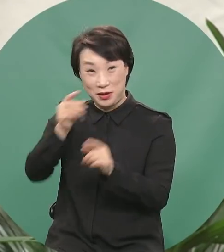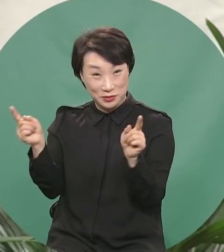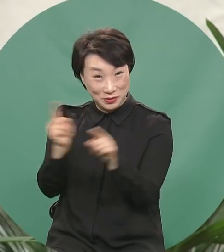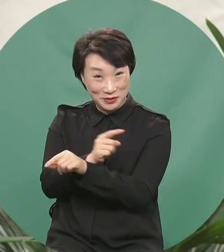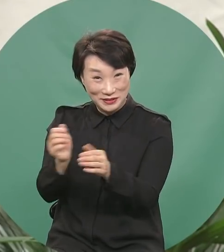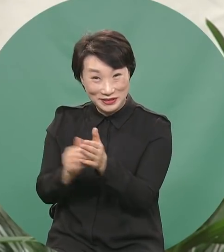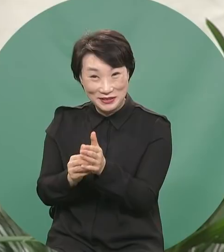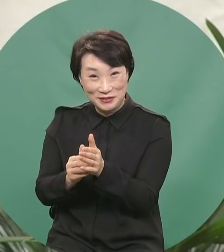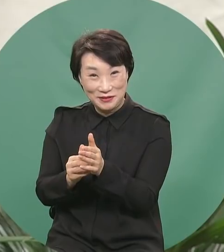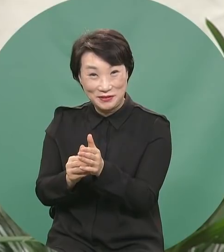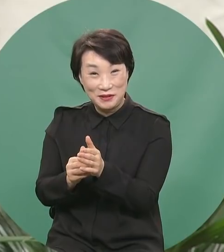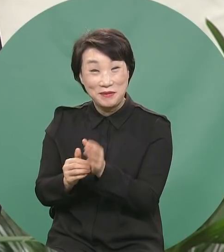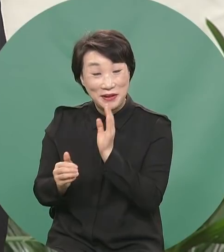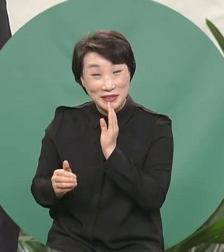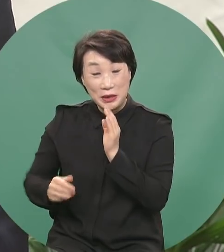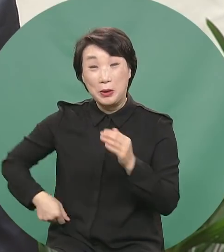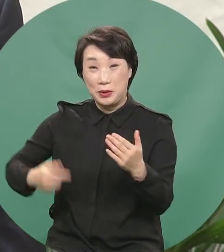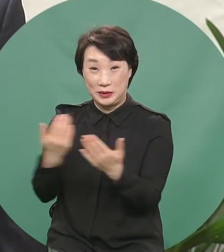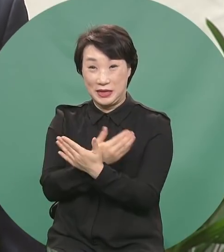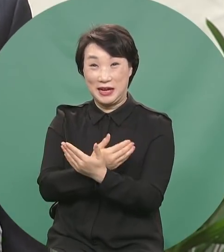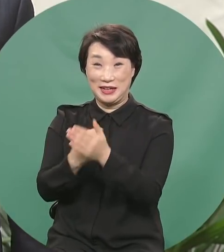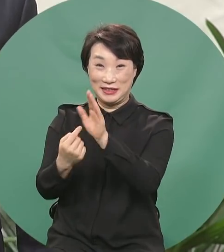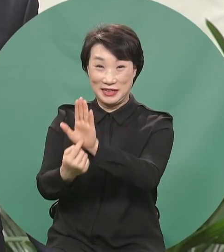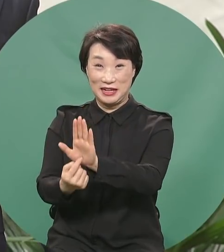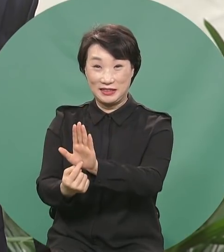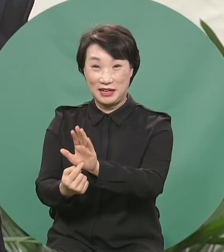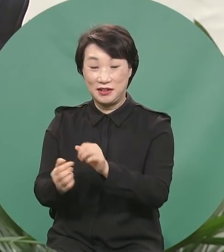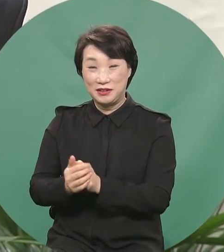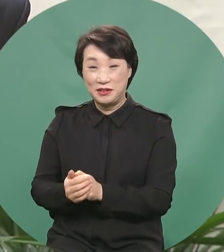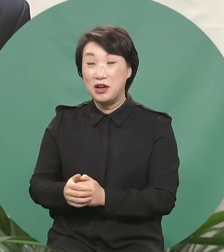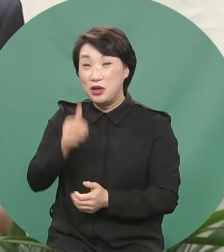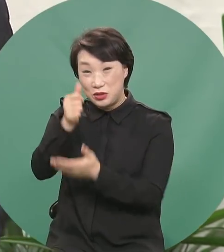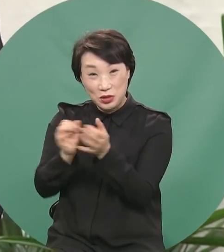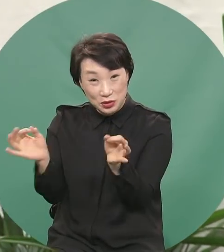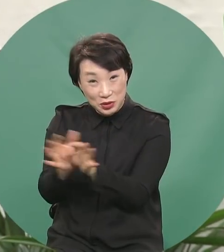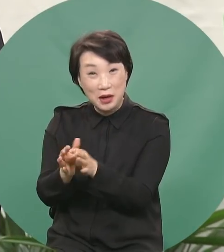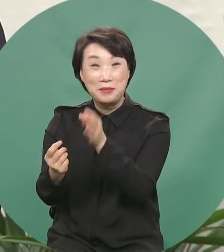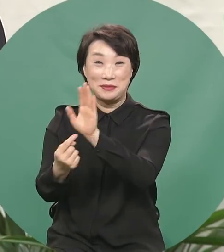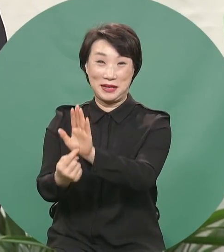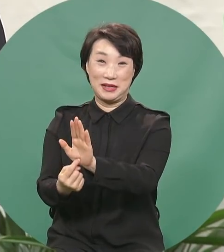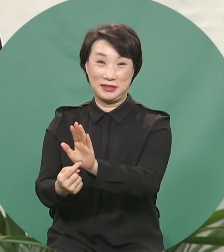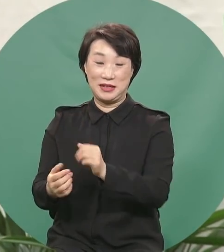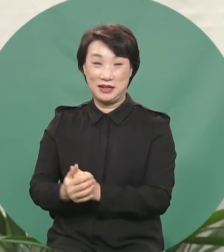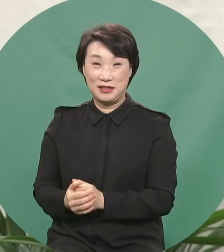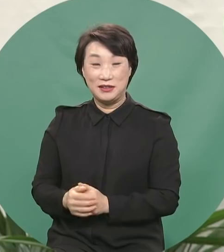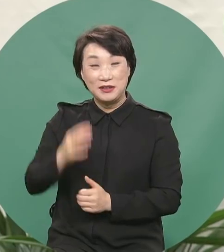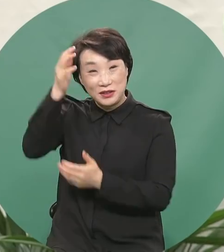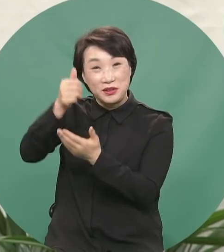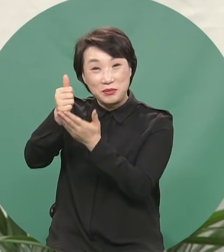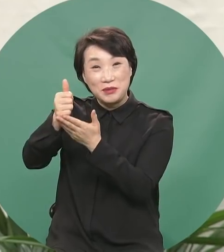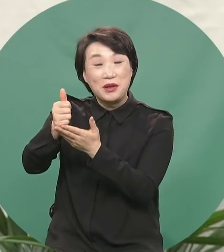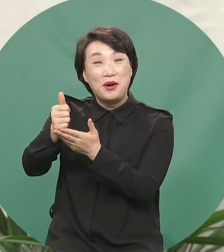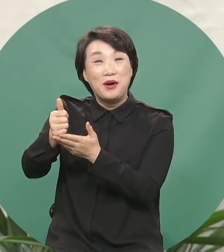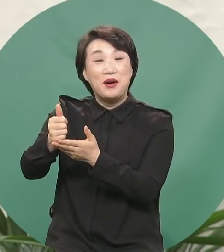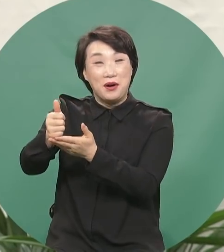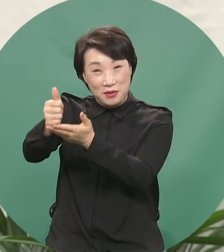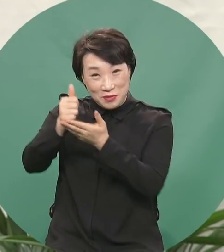떠나가고 회개 운동도 일어나고 속죄 운동도 있고 성령도